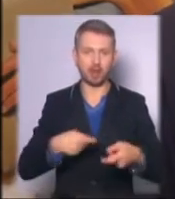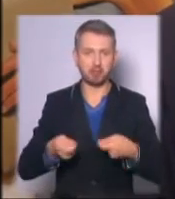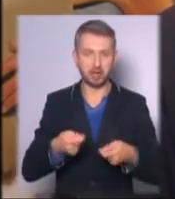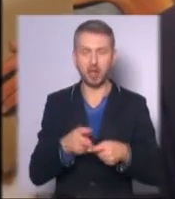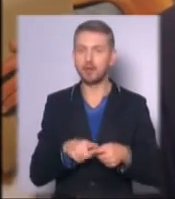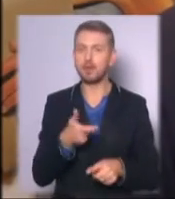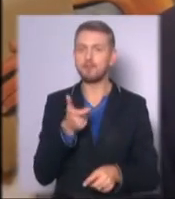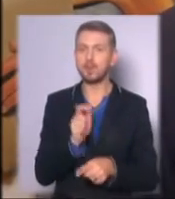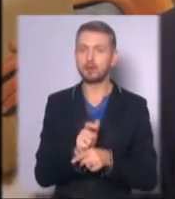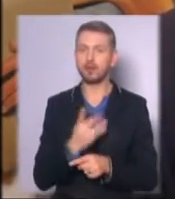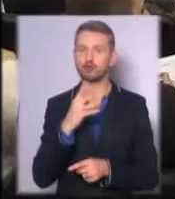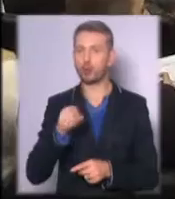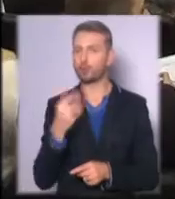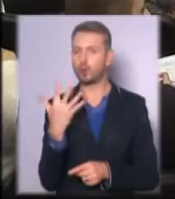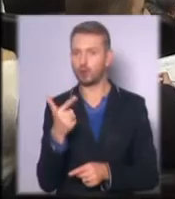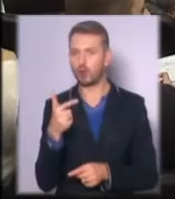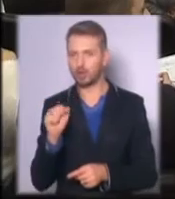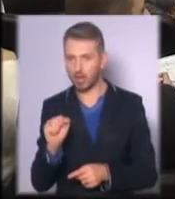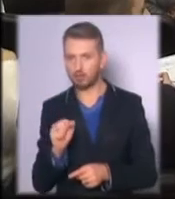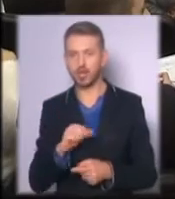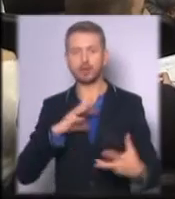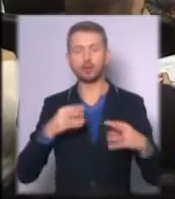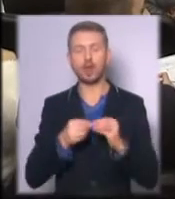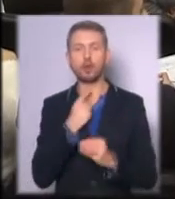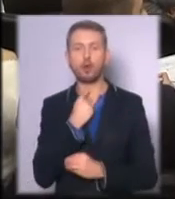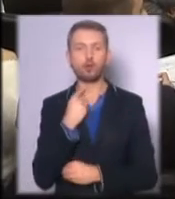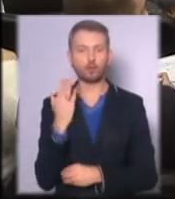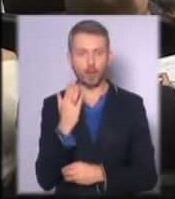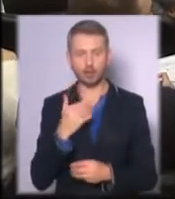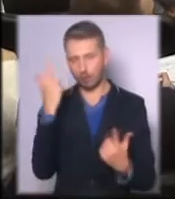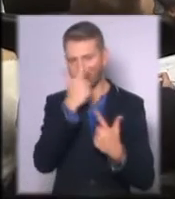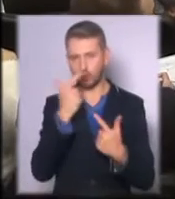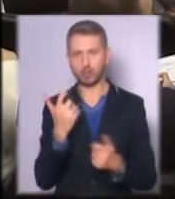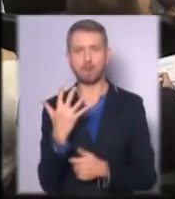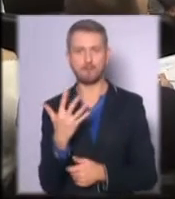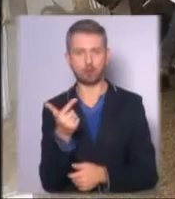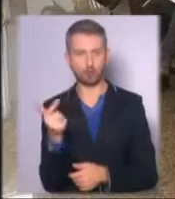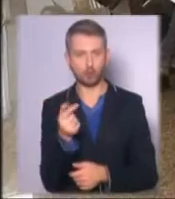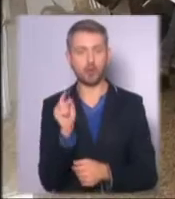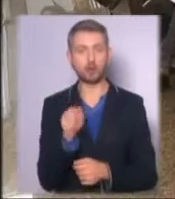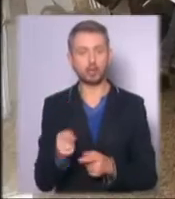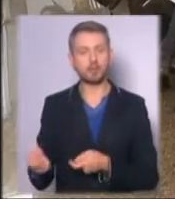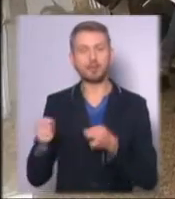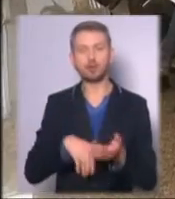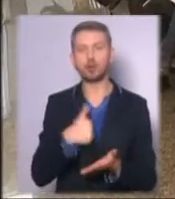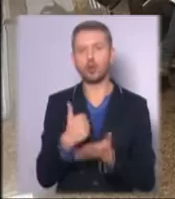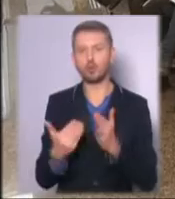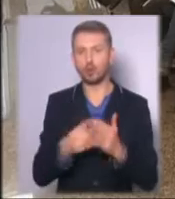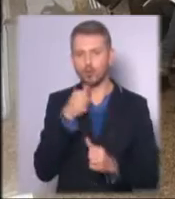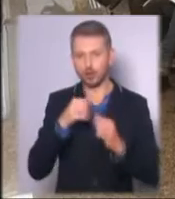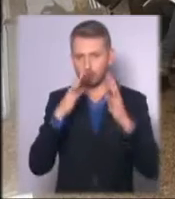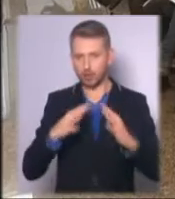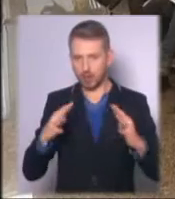це більше 4,5 гектарів. Результати голосування оприлюднять 5 грудня. Тоді ж до столиці привезуть головну новорічну